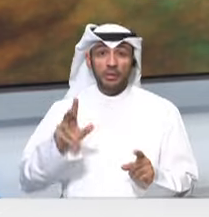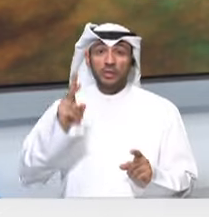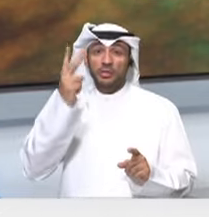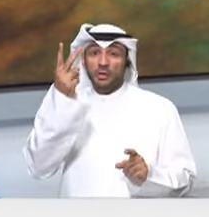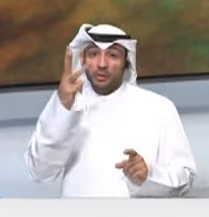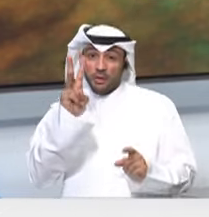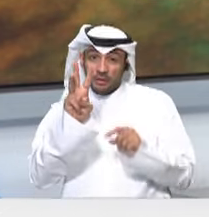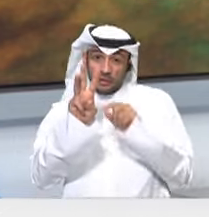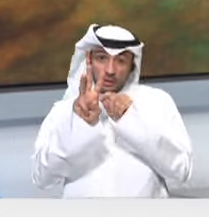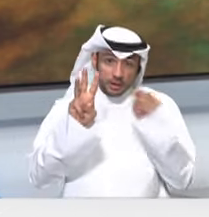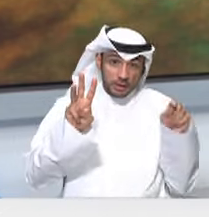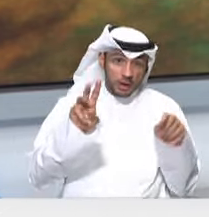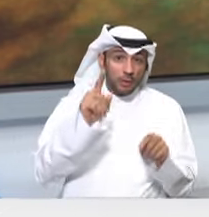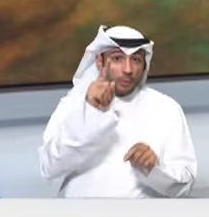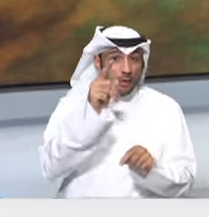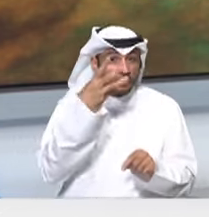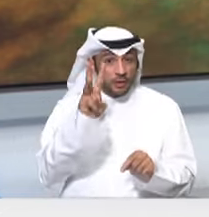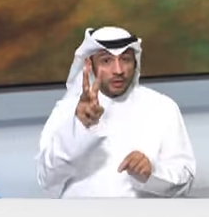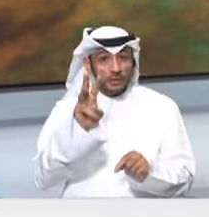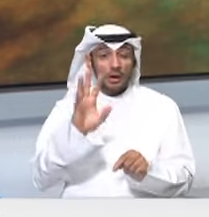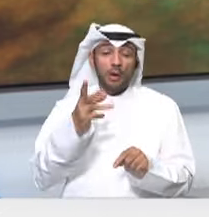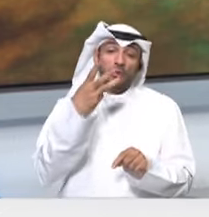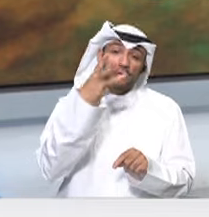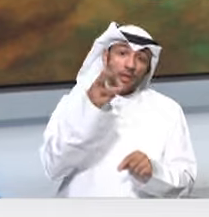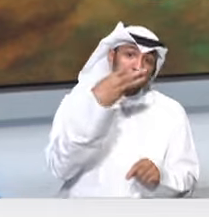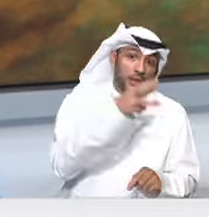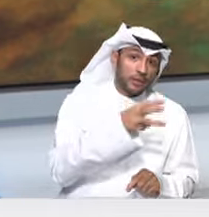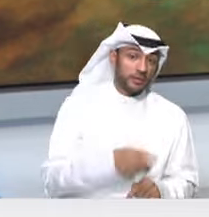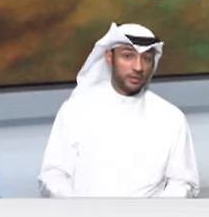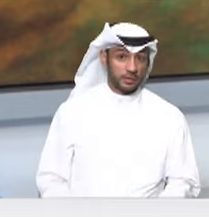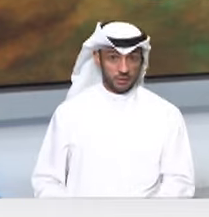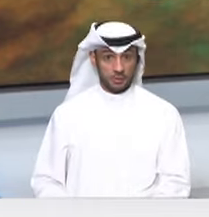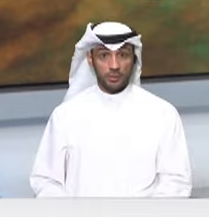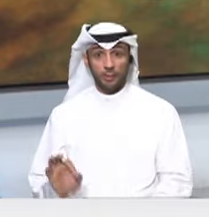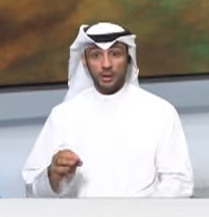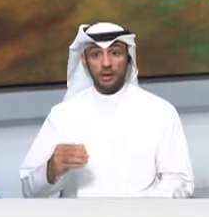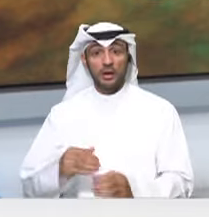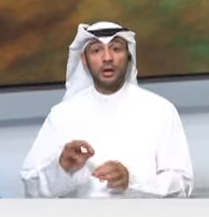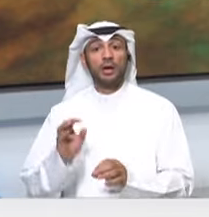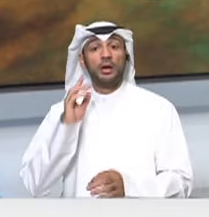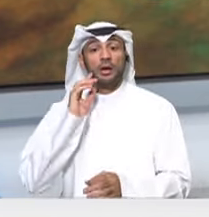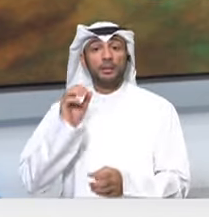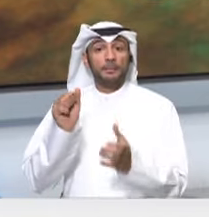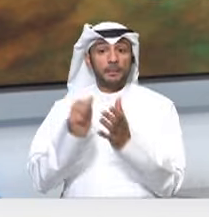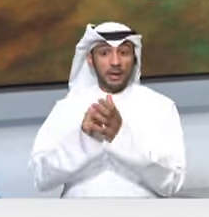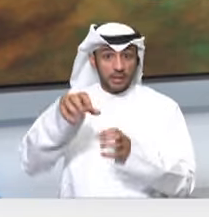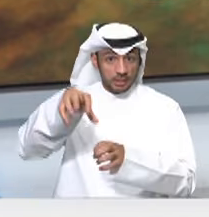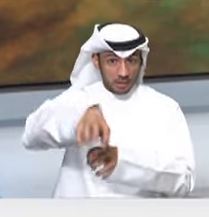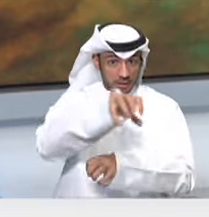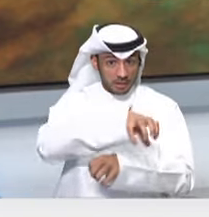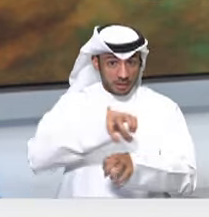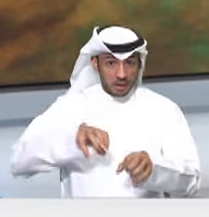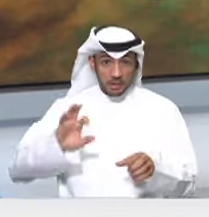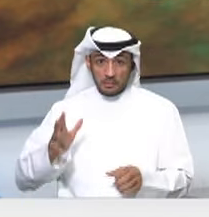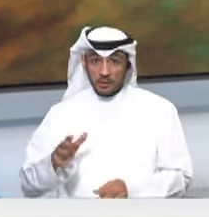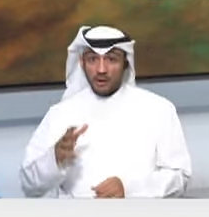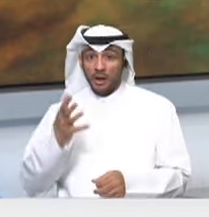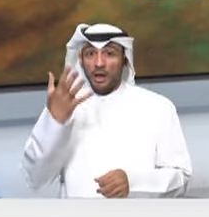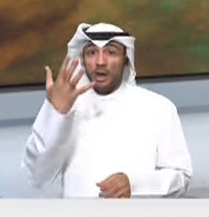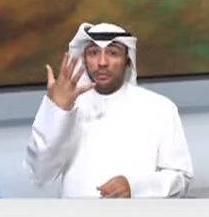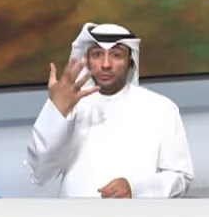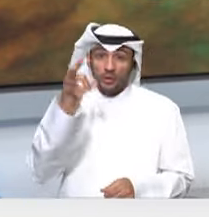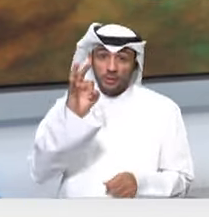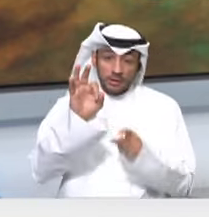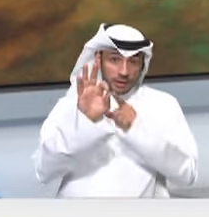32 وال 31 الى 33 درجه مئويه خارج المدينه اما المناطق السكنيه فتتراوح ما بين ال 35